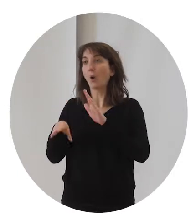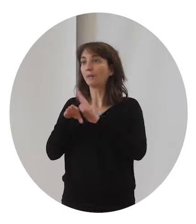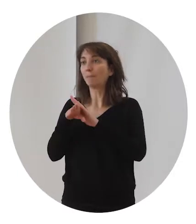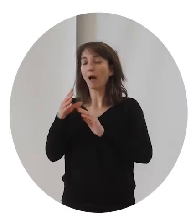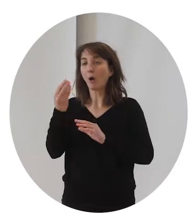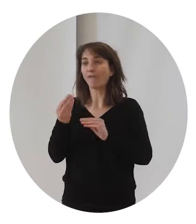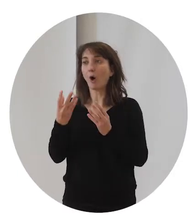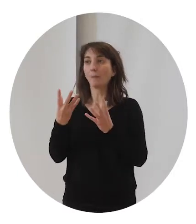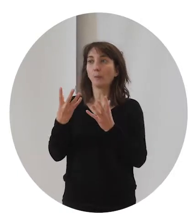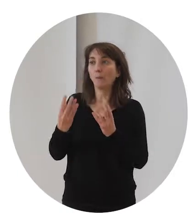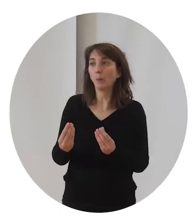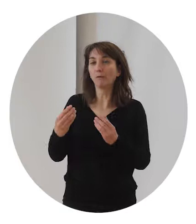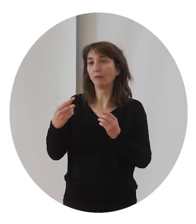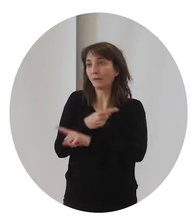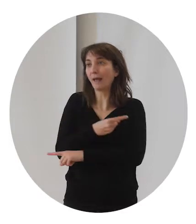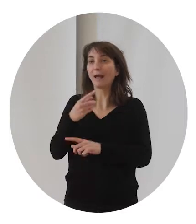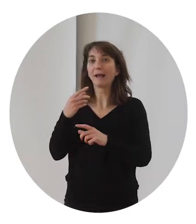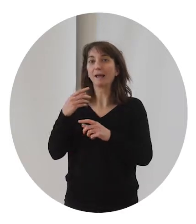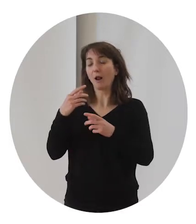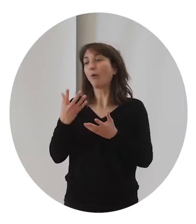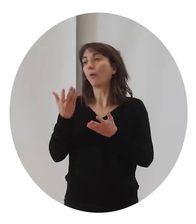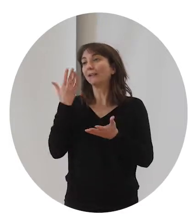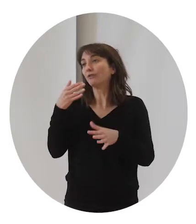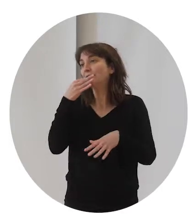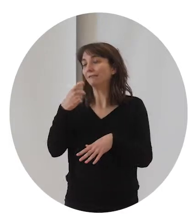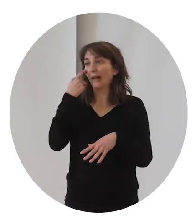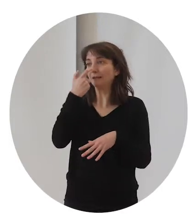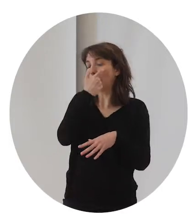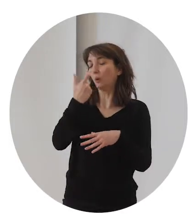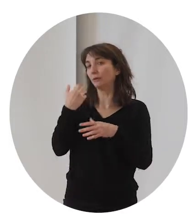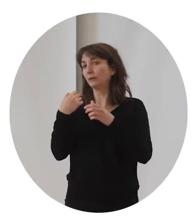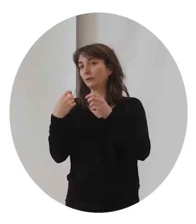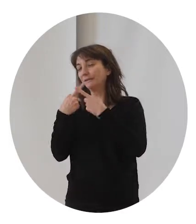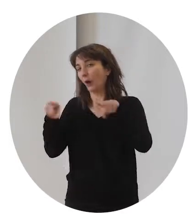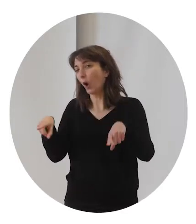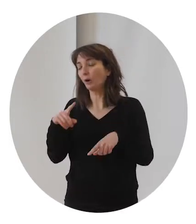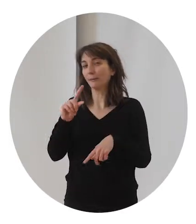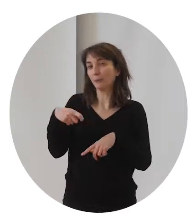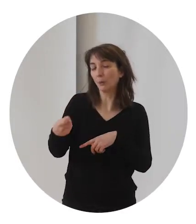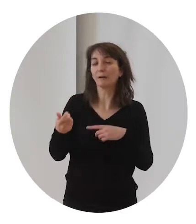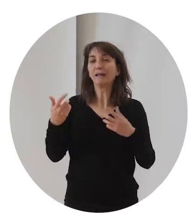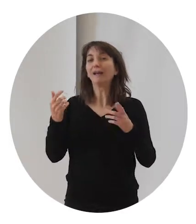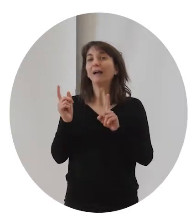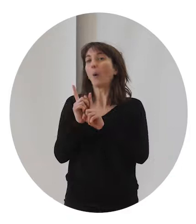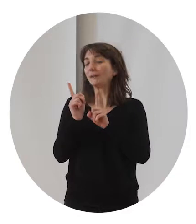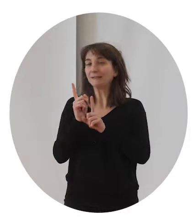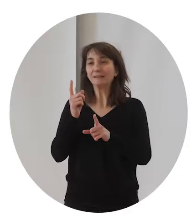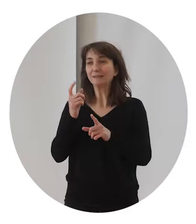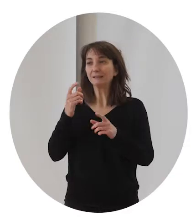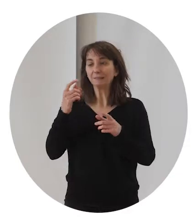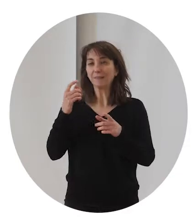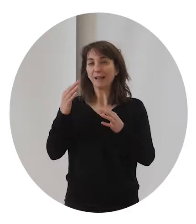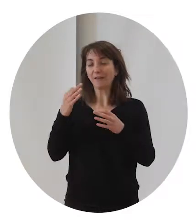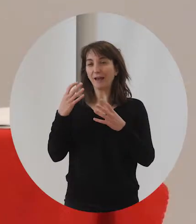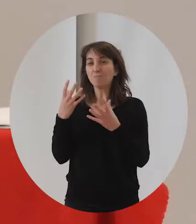que ça va avoir des conséquences sur le regard, mais ça on l'a déjà dit. Ça va retarder évidemment les